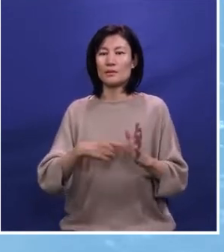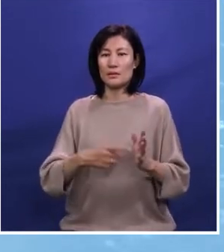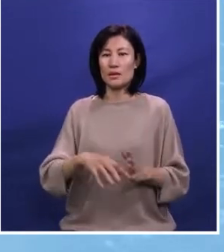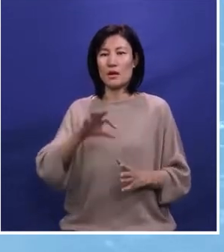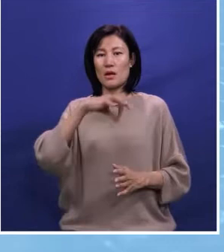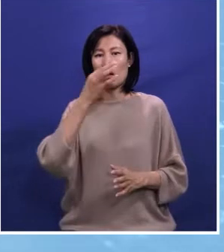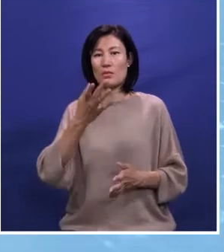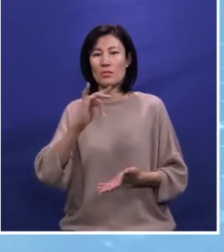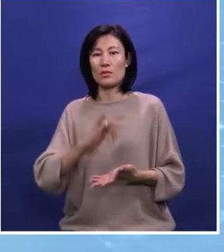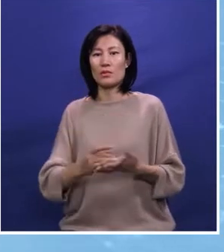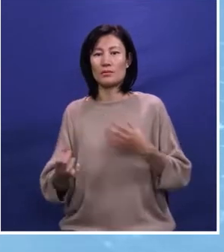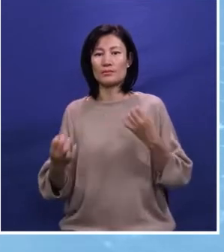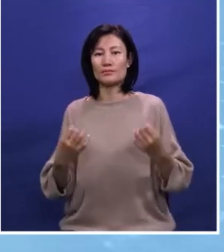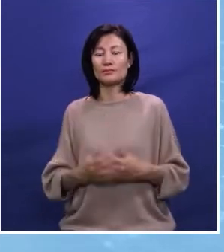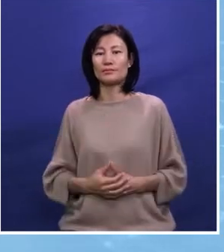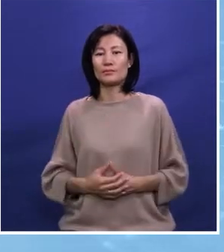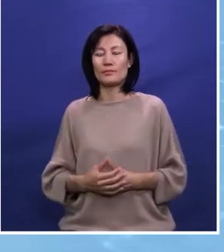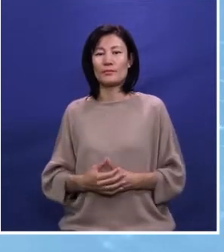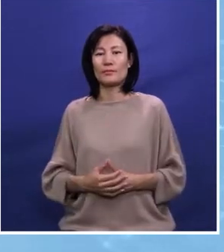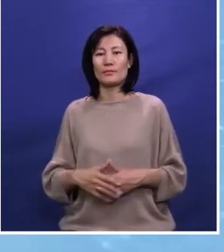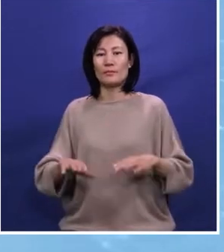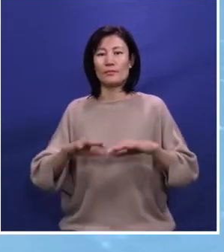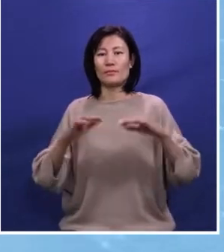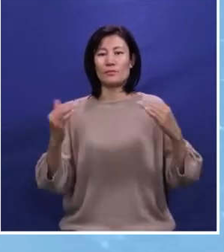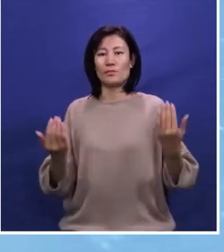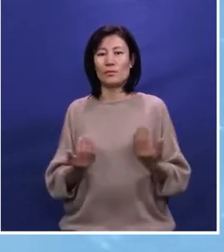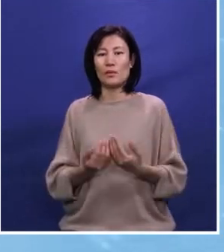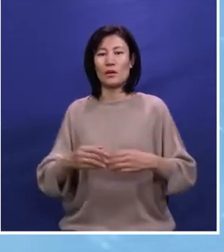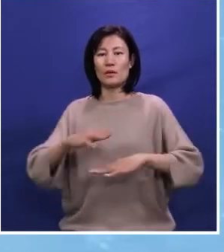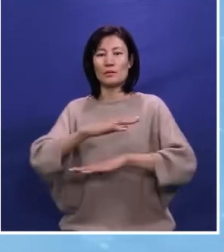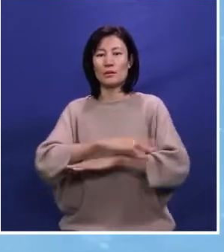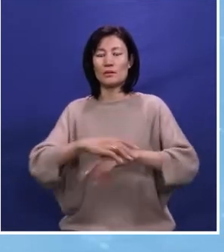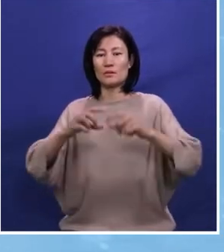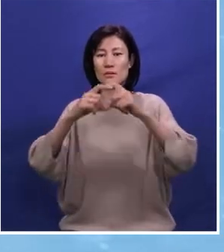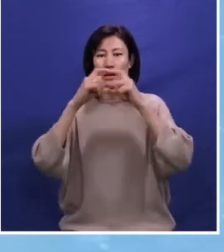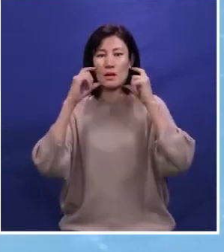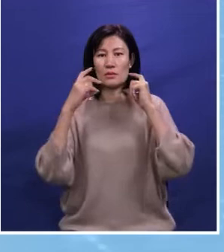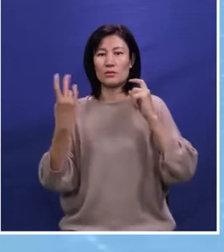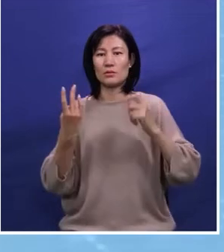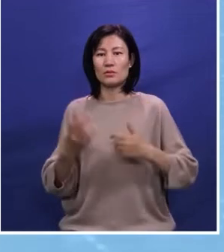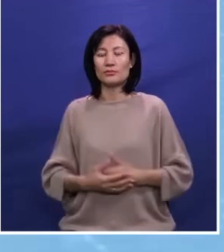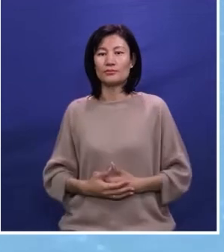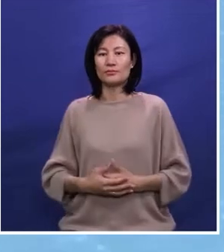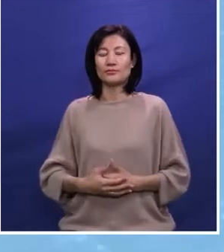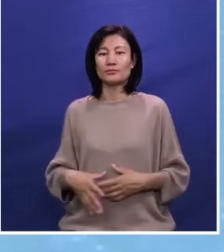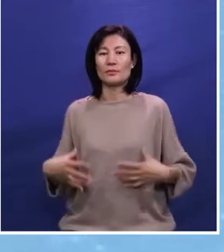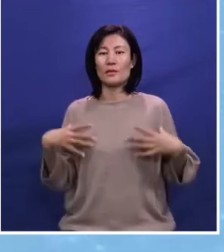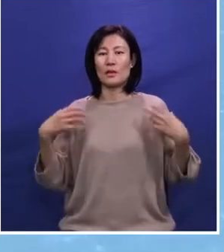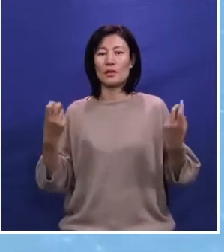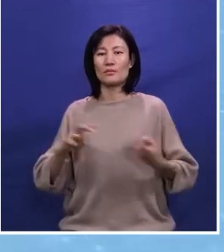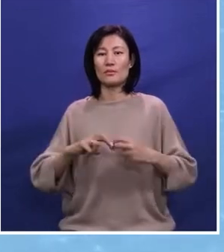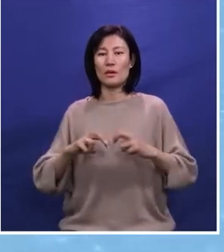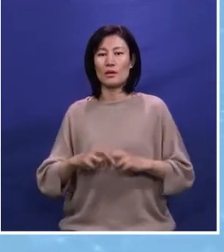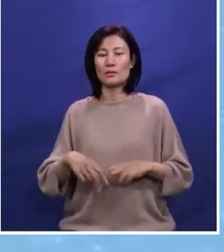көтеріліп, ортаға салынды. Ең маңыздысы карантин кезіндегі санитарлық талаптардың сақталу деңгейі, яғни денсаулық